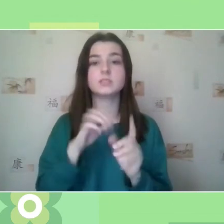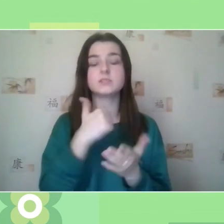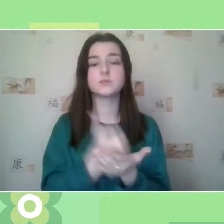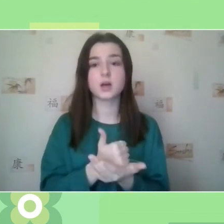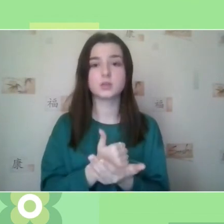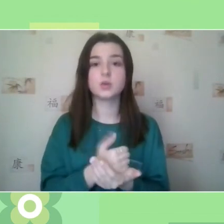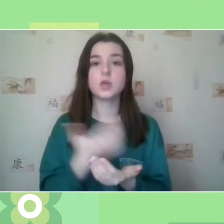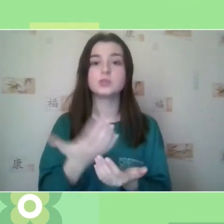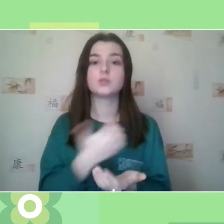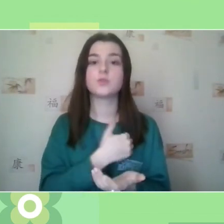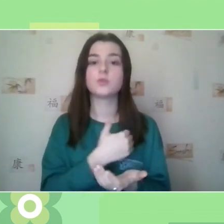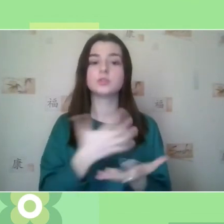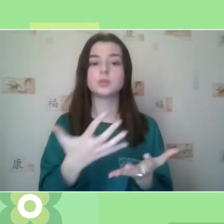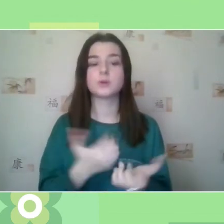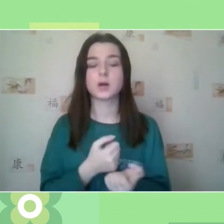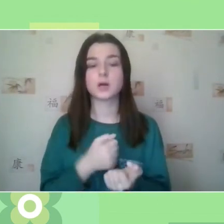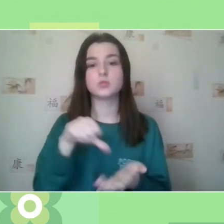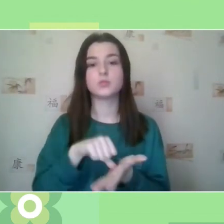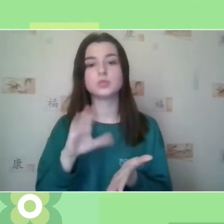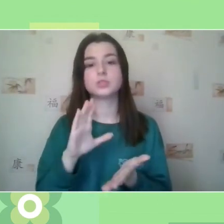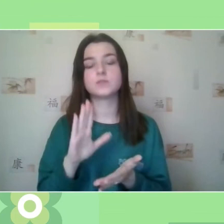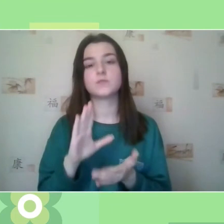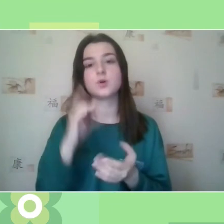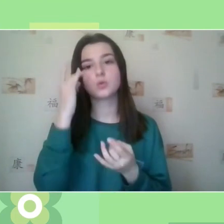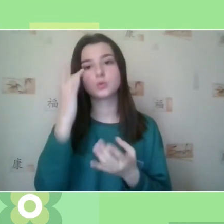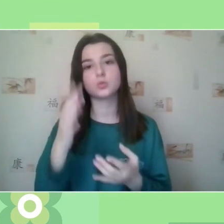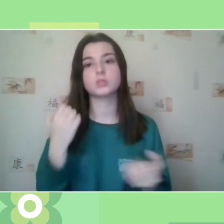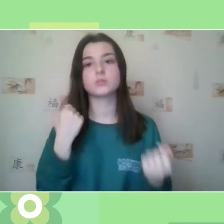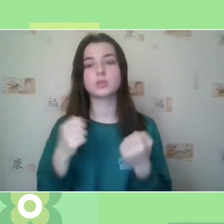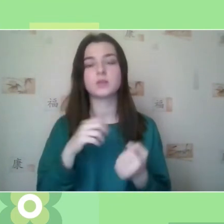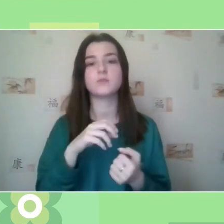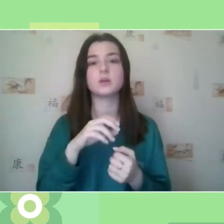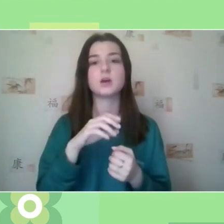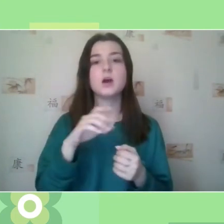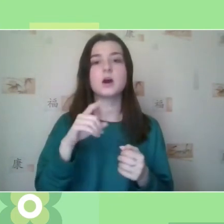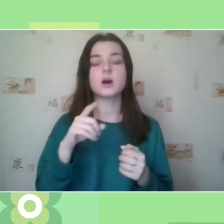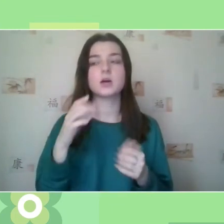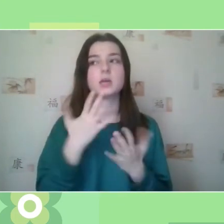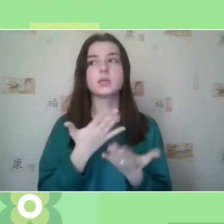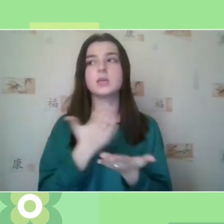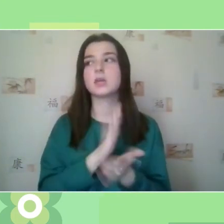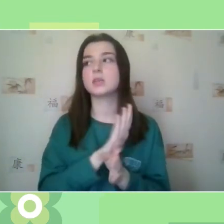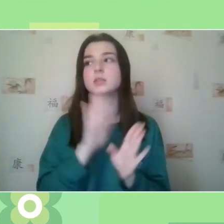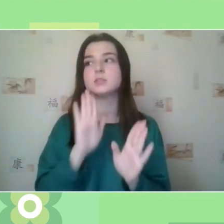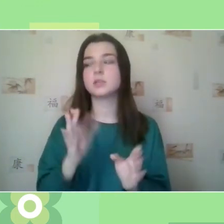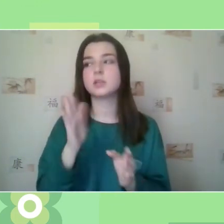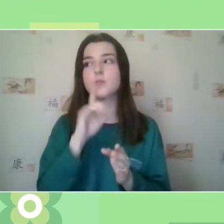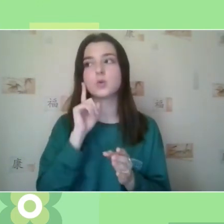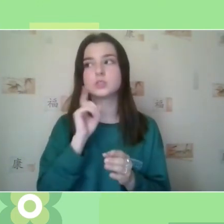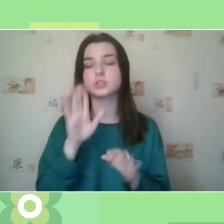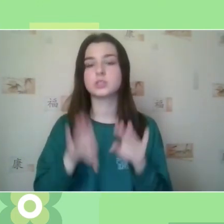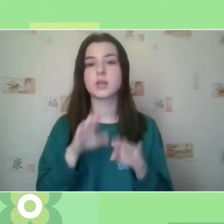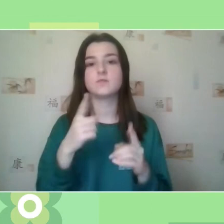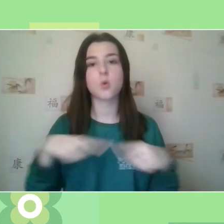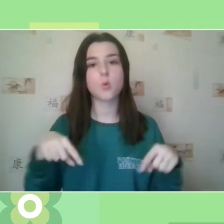в культурних, спортивних, патріотичних програмах, які є для молодіжних, і не тільки для молодіжних громадських організацій на рівні області, там